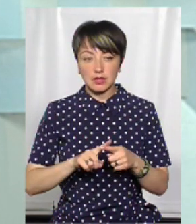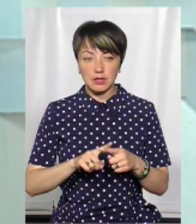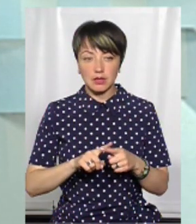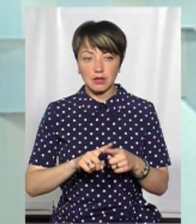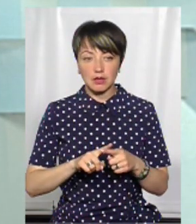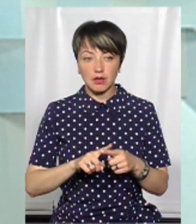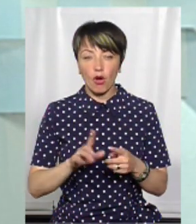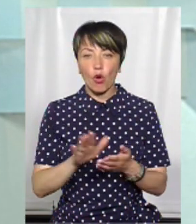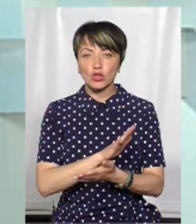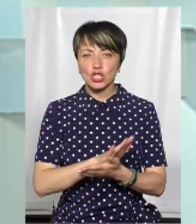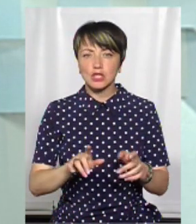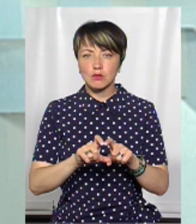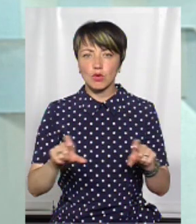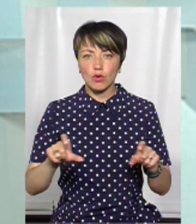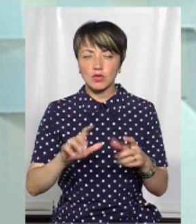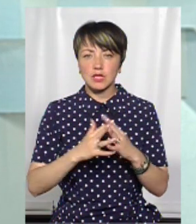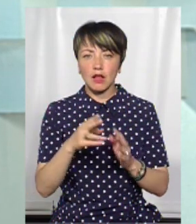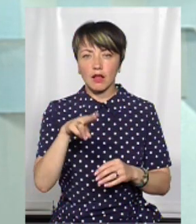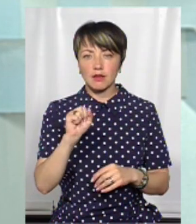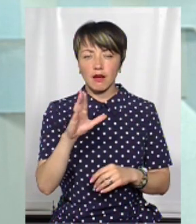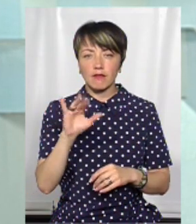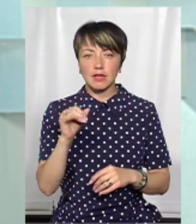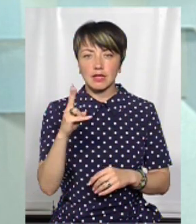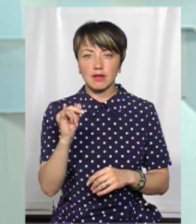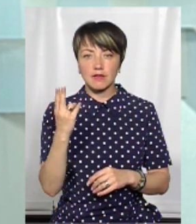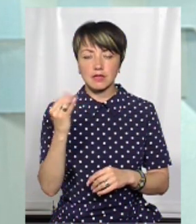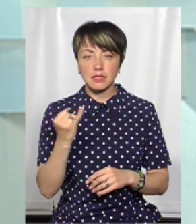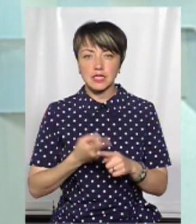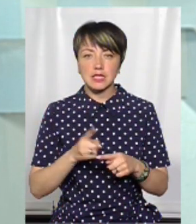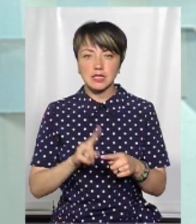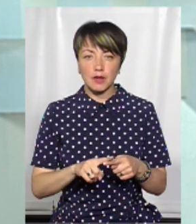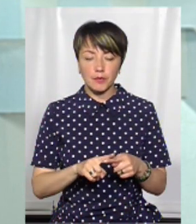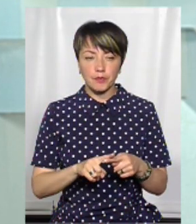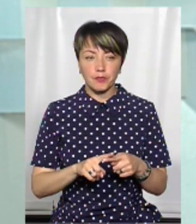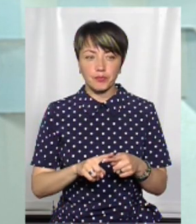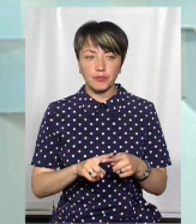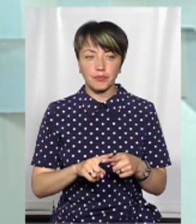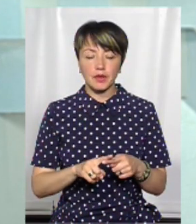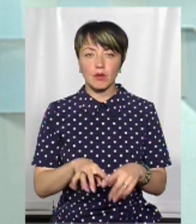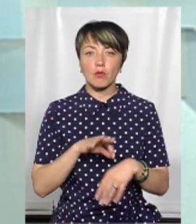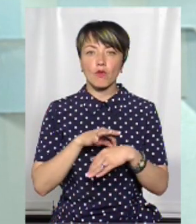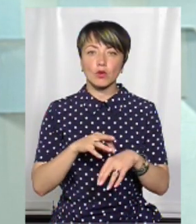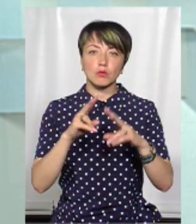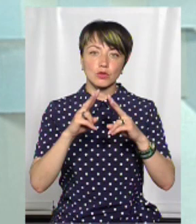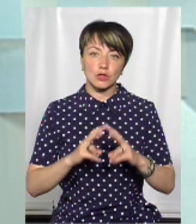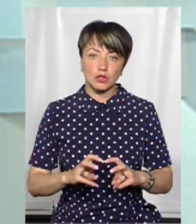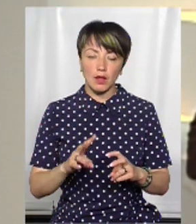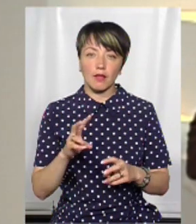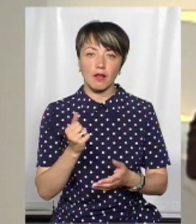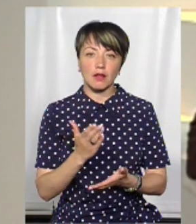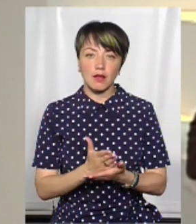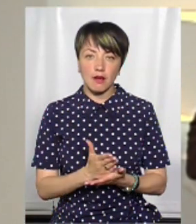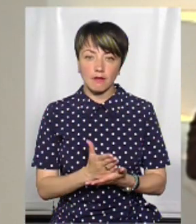споруд номер 2 села Давидківці, ми так називаємо його, це ми там проводимо дослідження